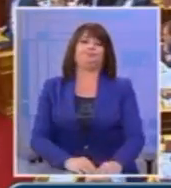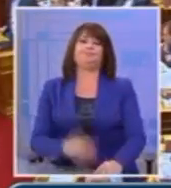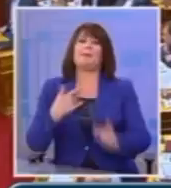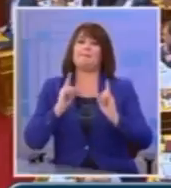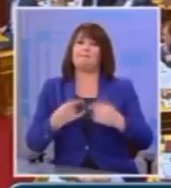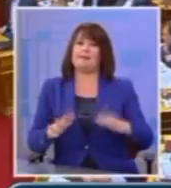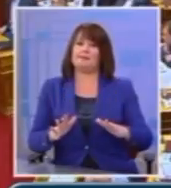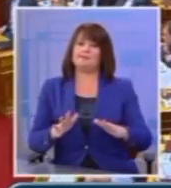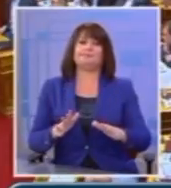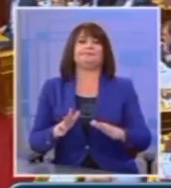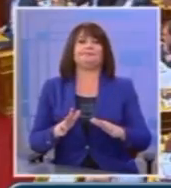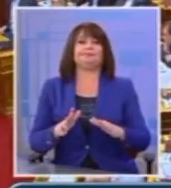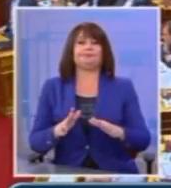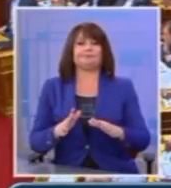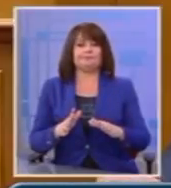Αποφασίσαμε λοιπόν